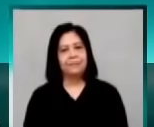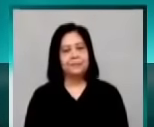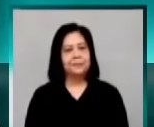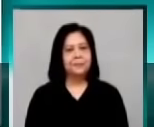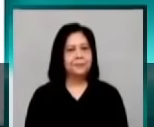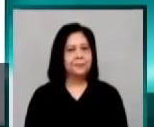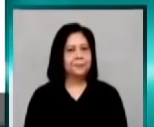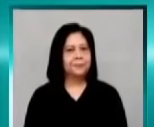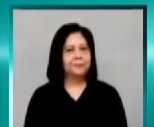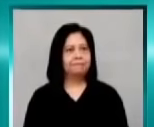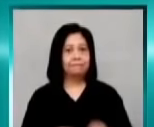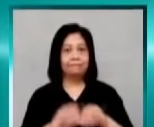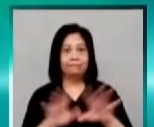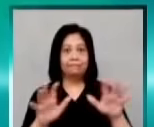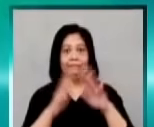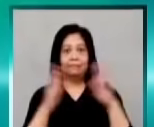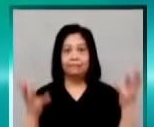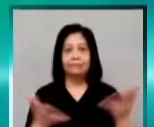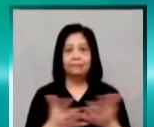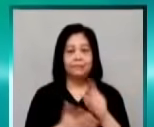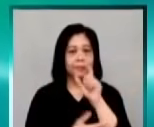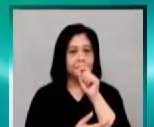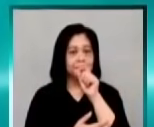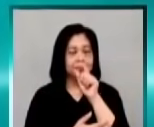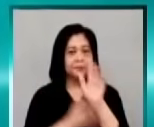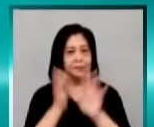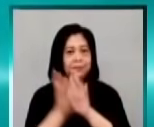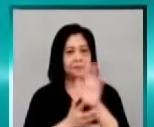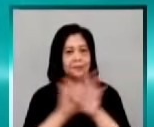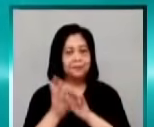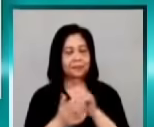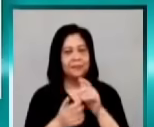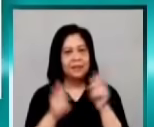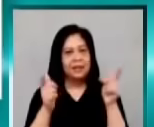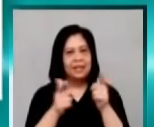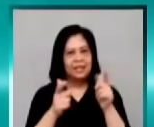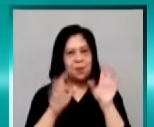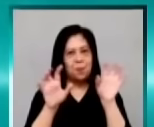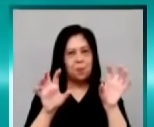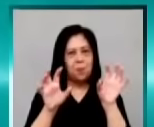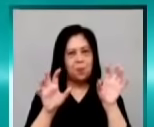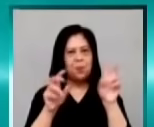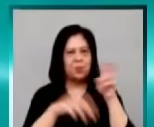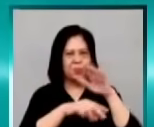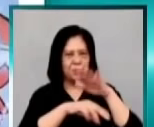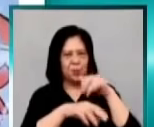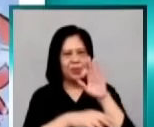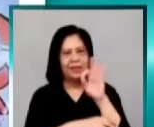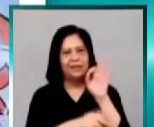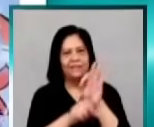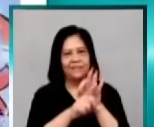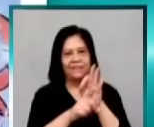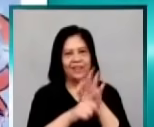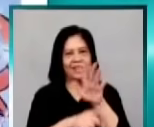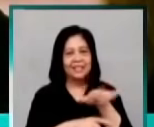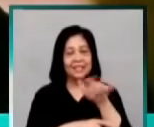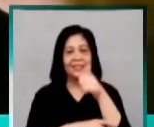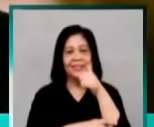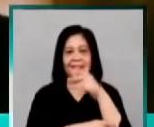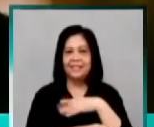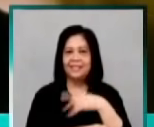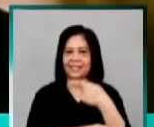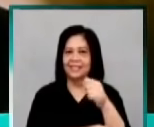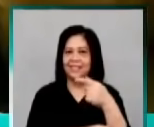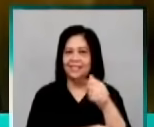Nag-trending worldwide ang Twitter party ng Little Monsters na siyang tawag sa fans ni Lady Gaga. Kahit